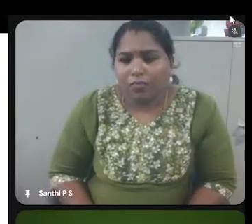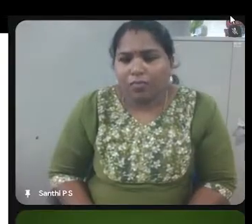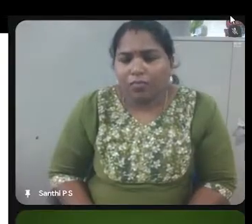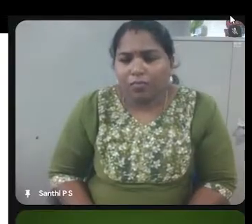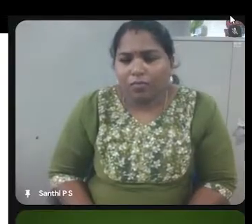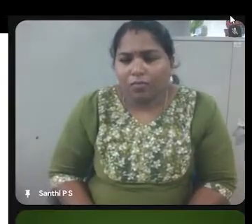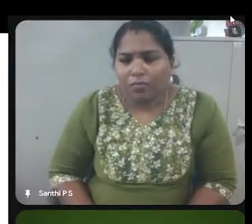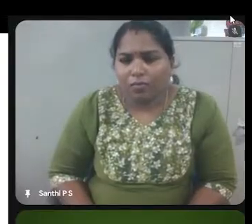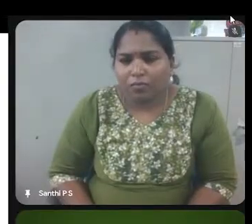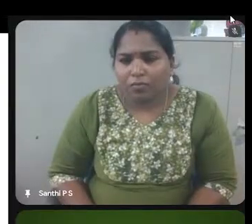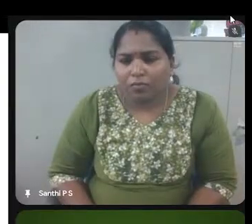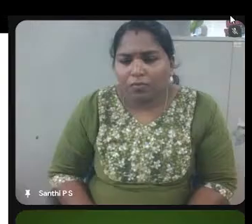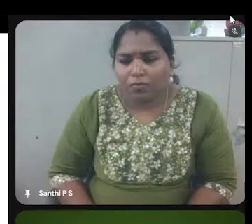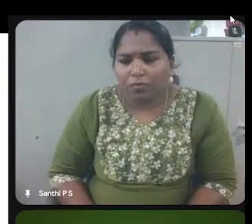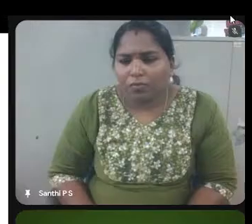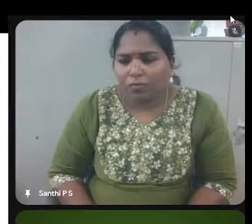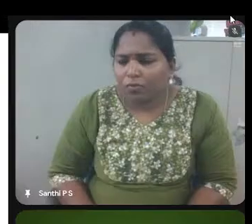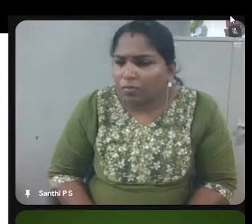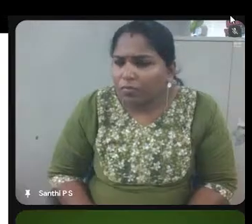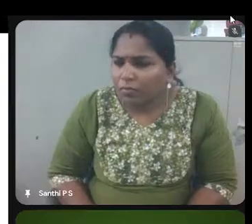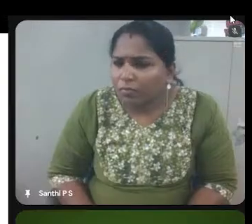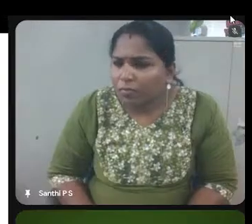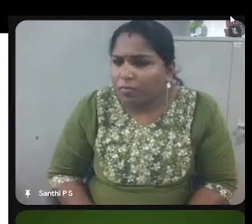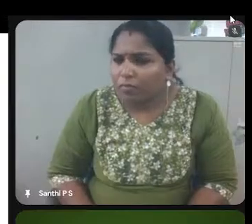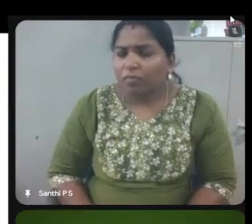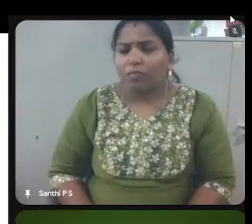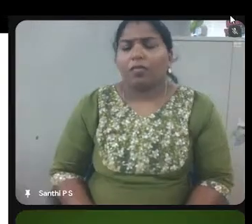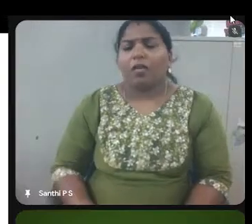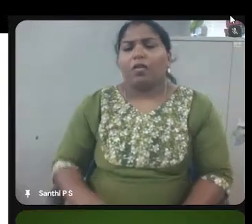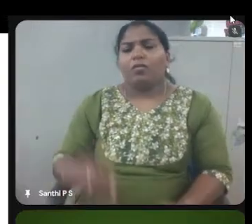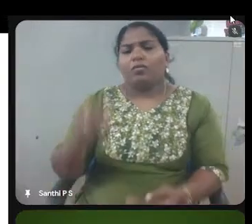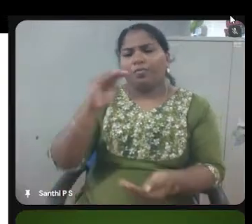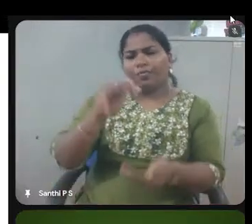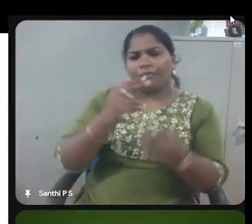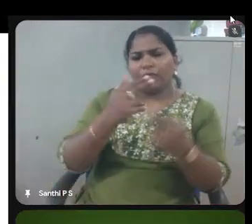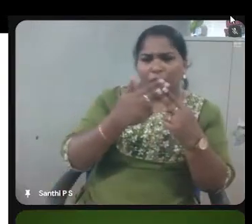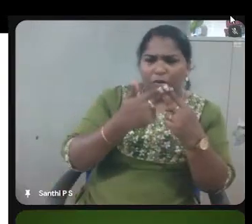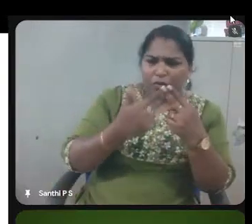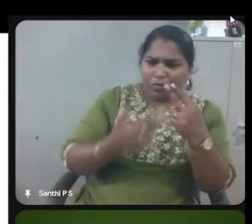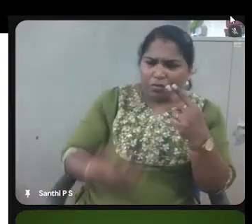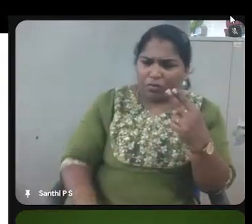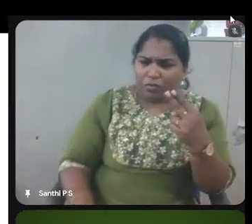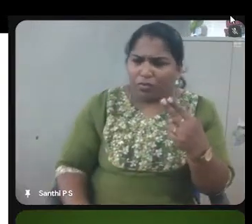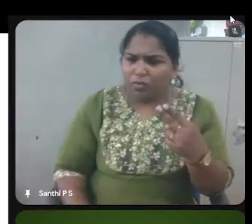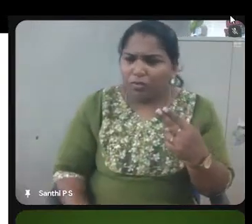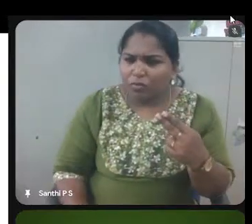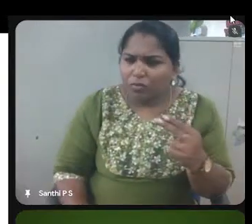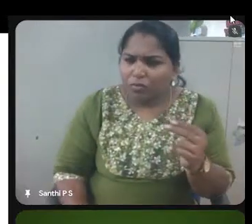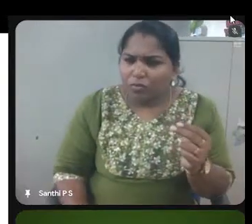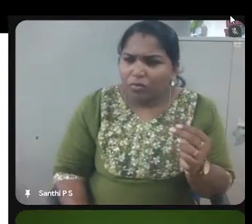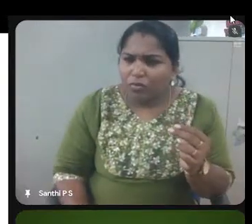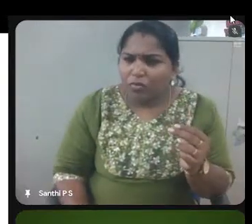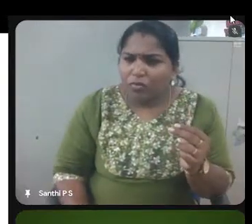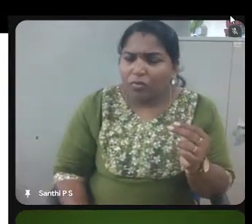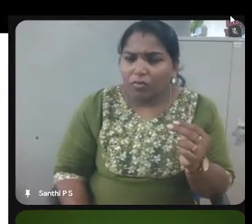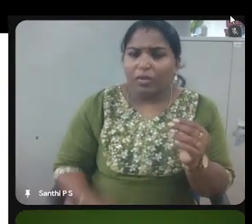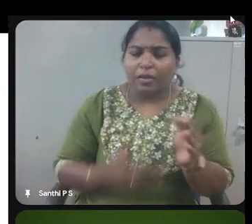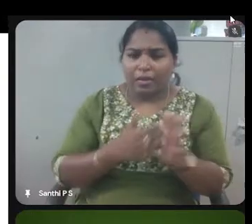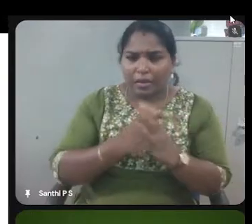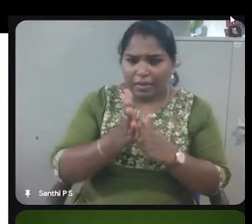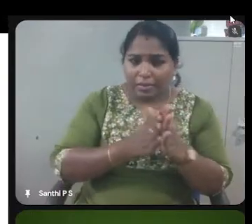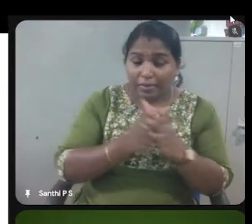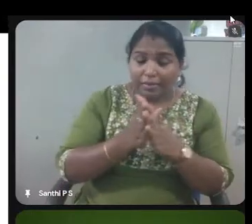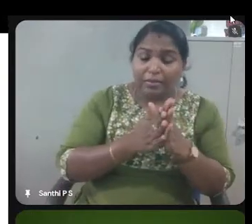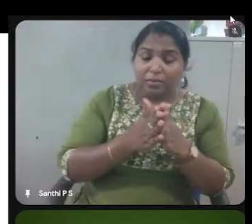കുട്ടിക്ക് ഒരുപാട് ഈ സ്റ്റോറി പോലെയോ അങ്ങനെയൊക്കെ ഉണ്ടാവും. സോ അതിലൊക്കെ ഒന്നും കൂടെ ഇൻട്രസ്റ്റ് വരുത്തിച്ചാല് കുട്ടി